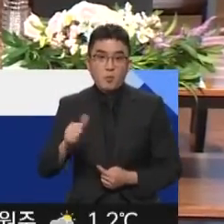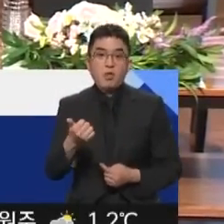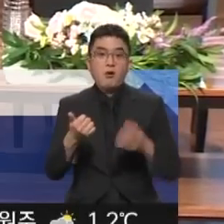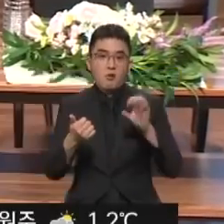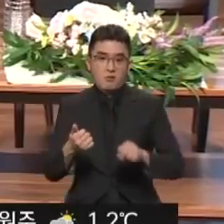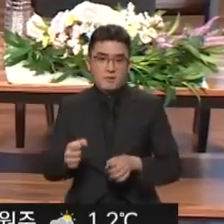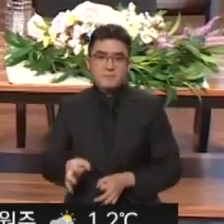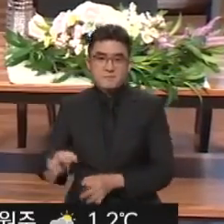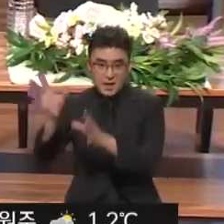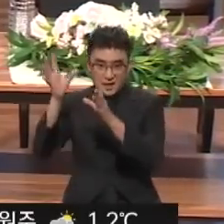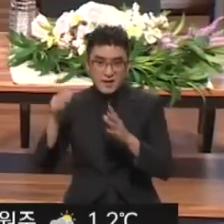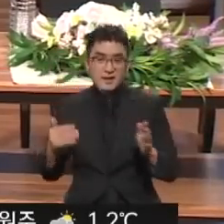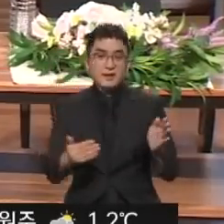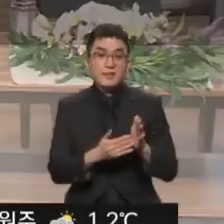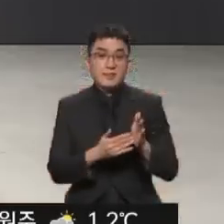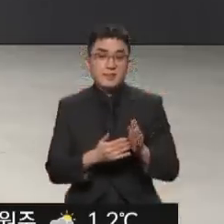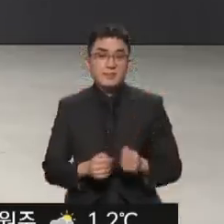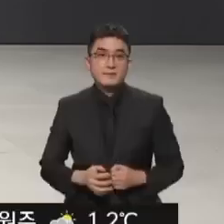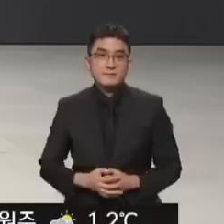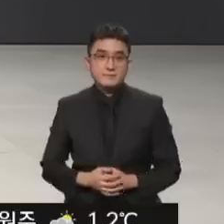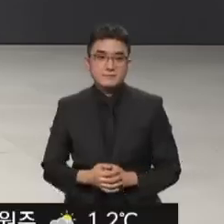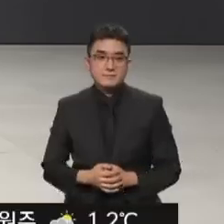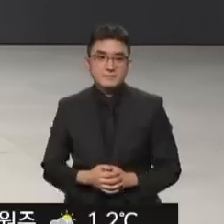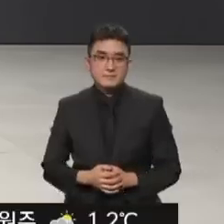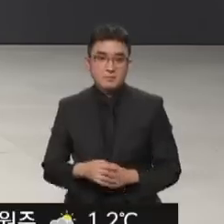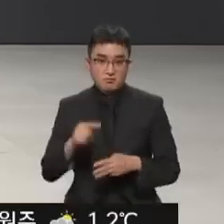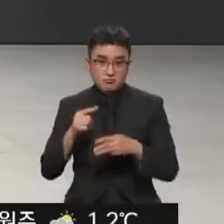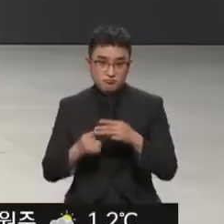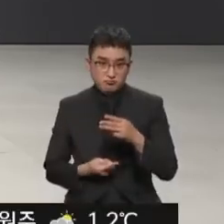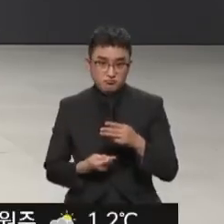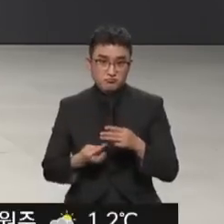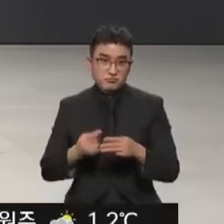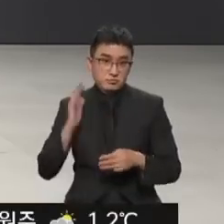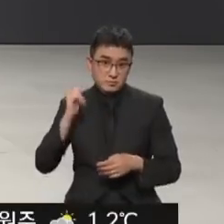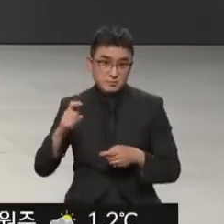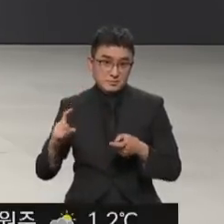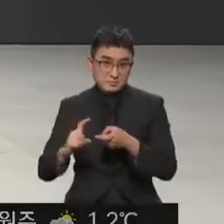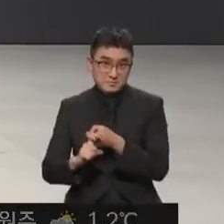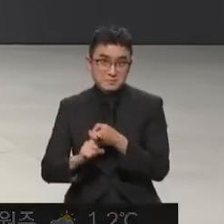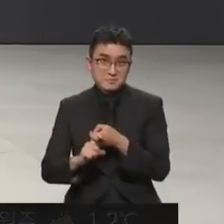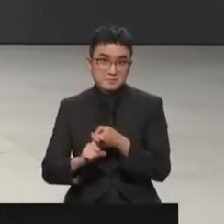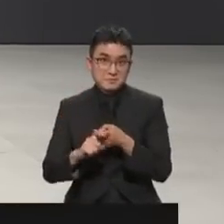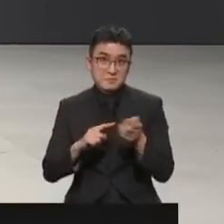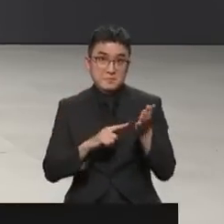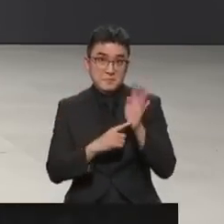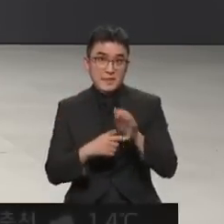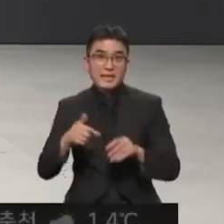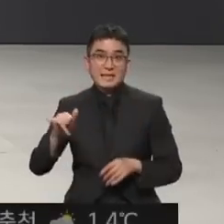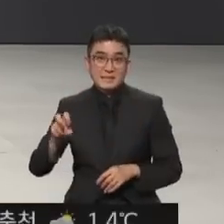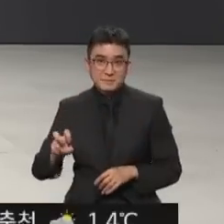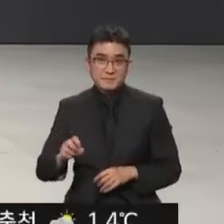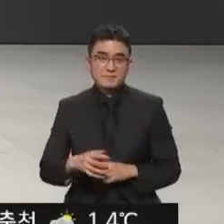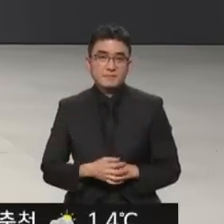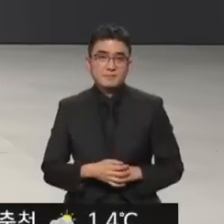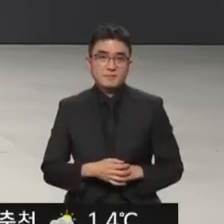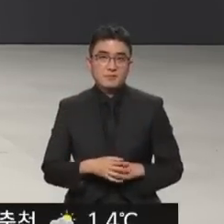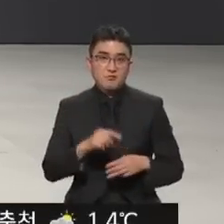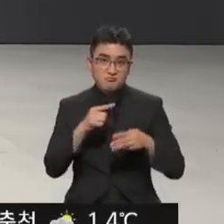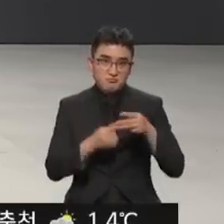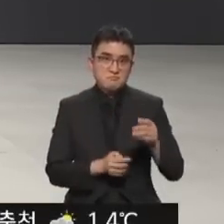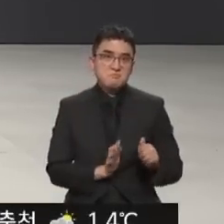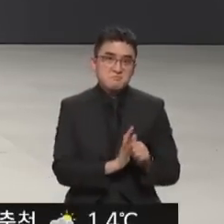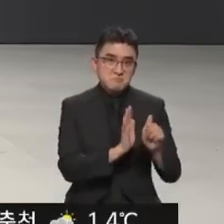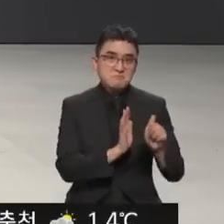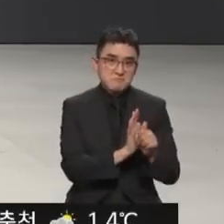기부했습니다. 네, 윤심을 내세운 김기현 의원에 대항을 하면서 윤힘 혹은 윤한 연대를 내세운 안철수